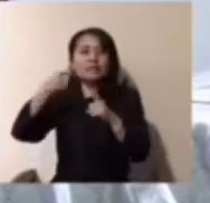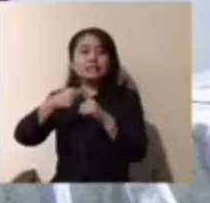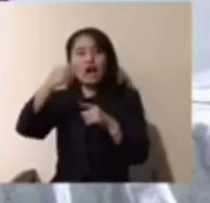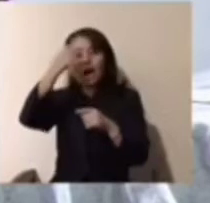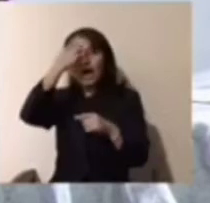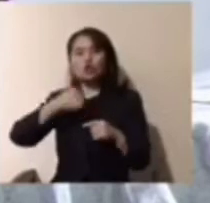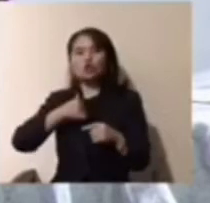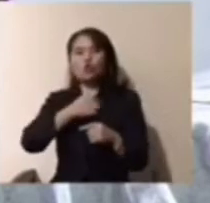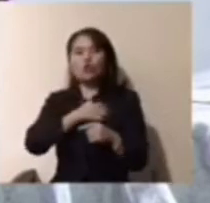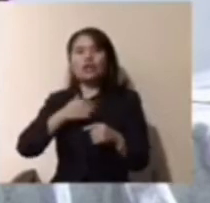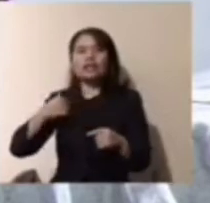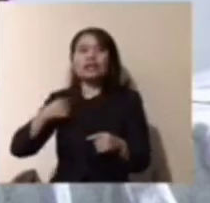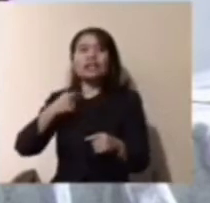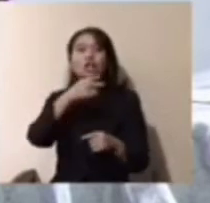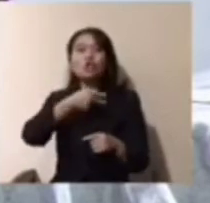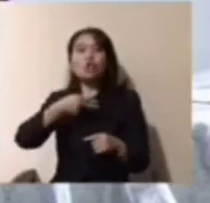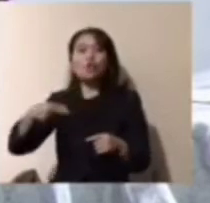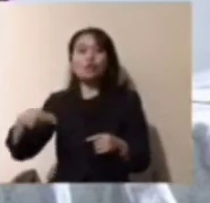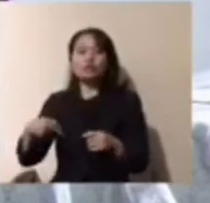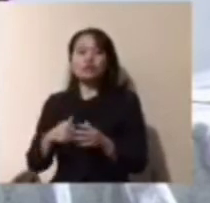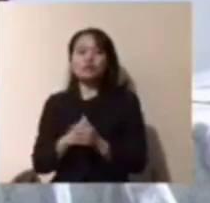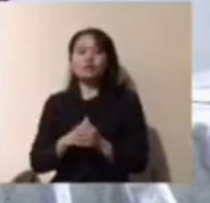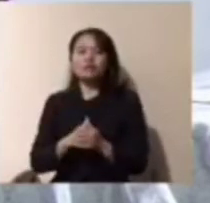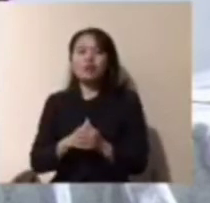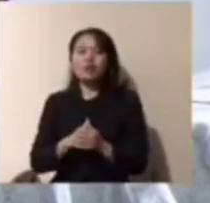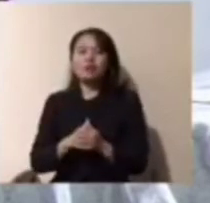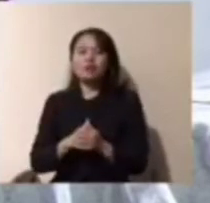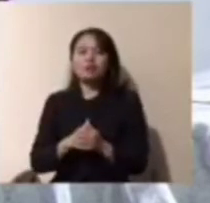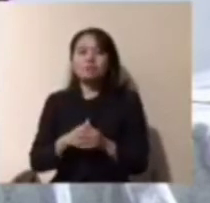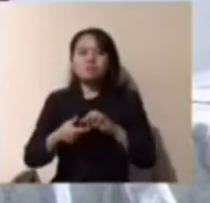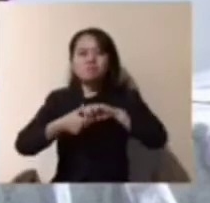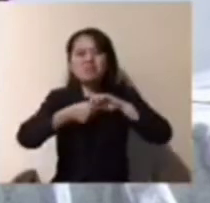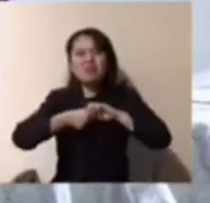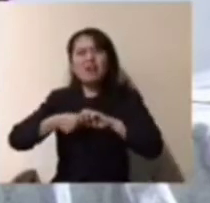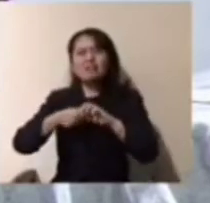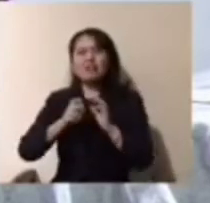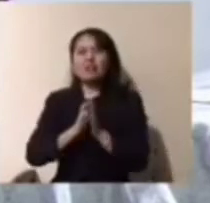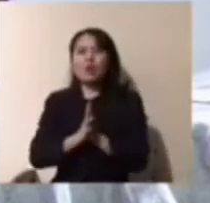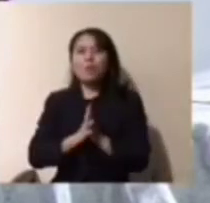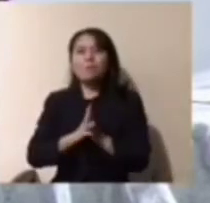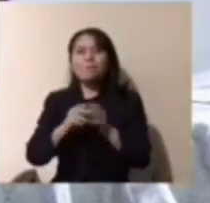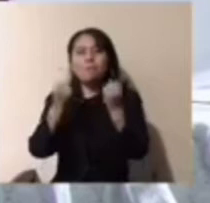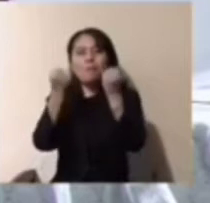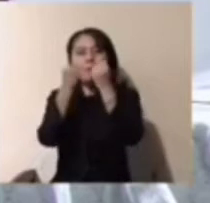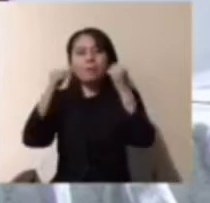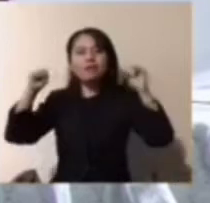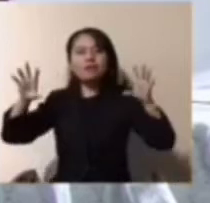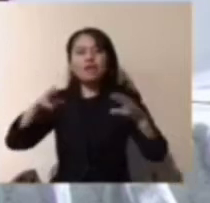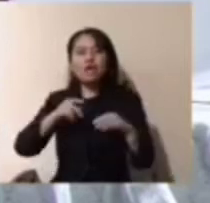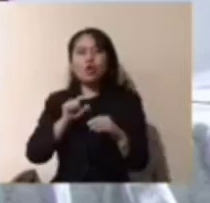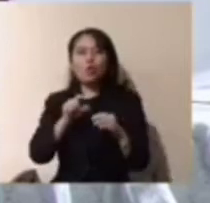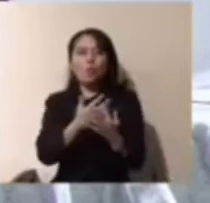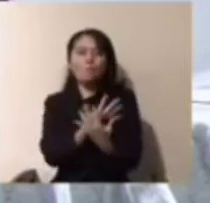Bagian pertama doa itu berkaitan dengan peristiwa pembebasan umat Israel dari Mesir.